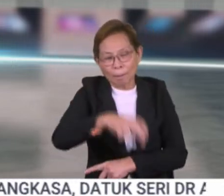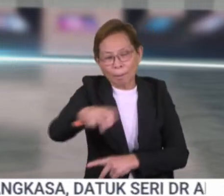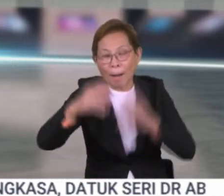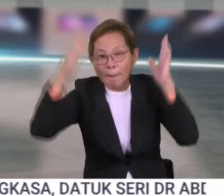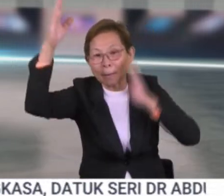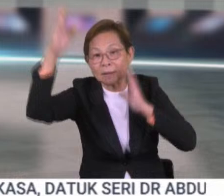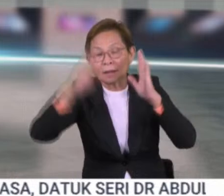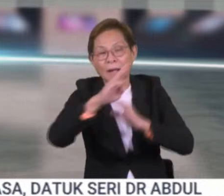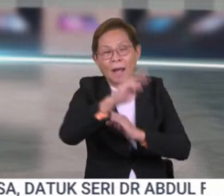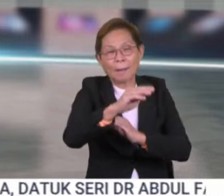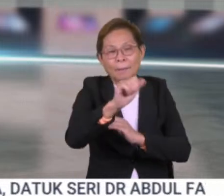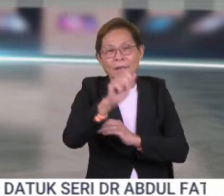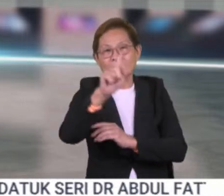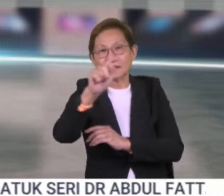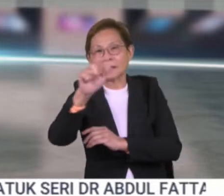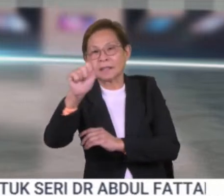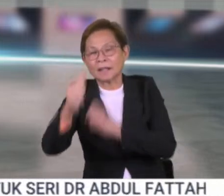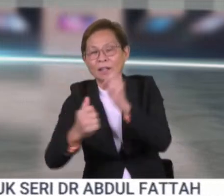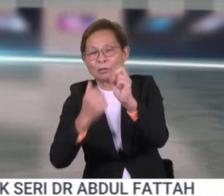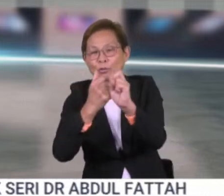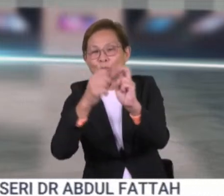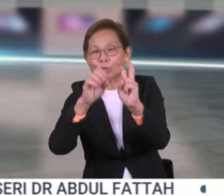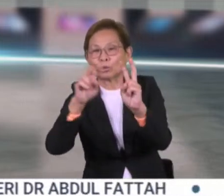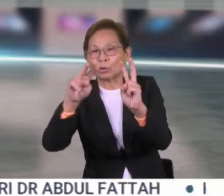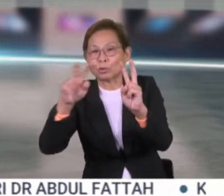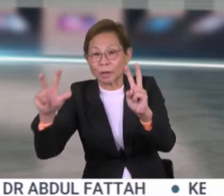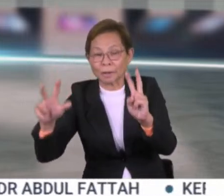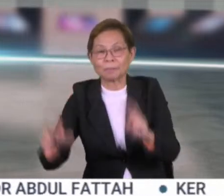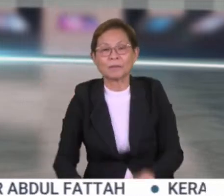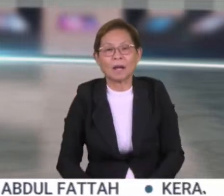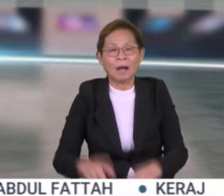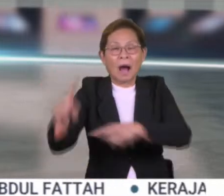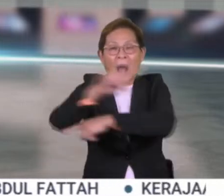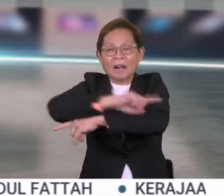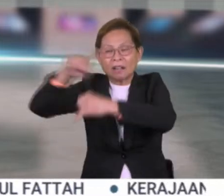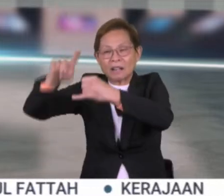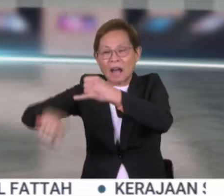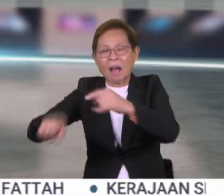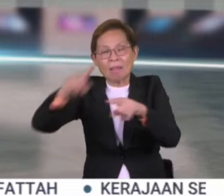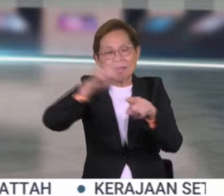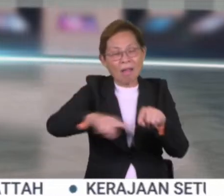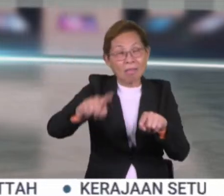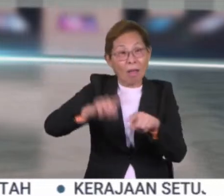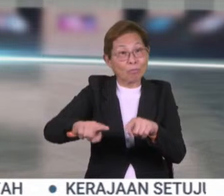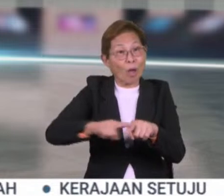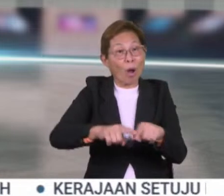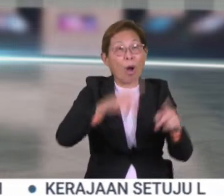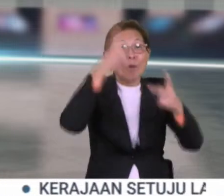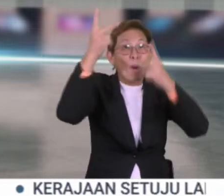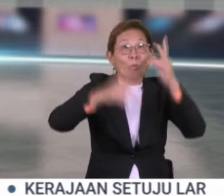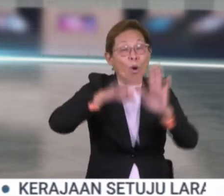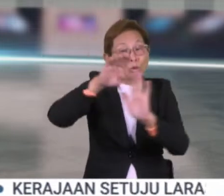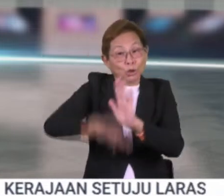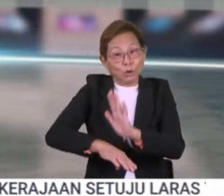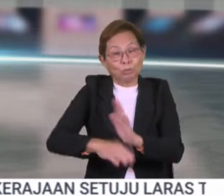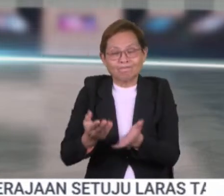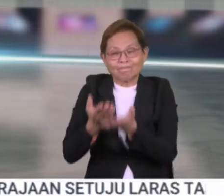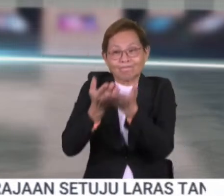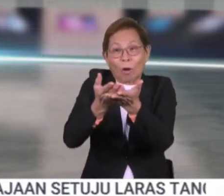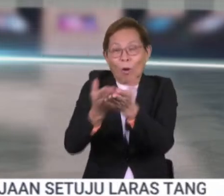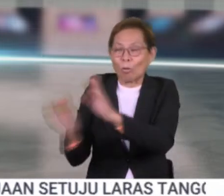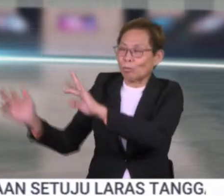Malaysia MATA 2023. Hari terakhir penganjuran, pelbagai pakej pelancongan menarik terus ditawarkan kepada